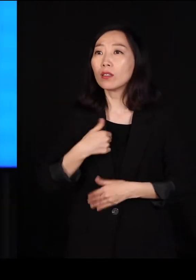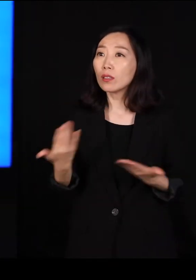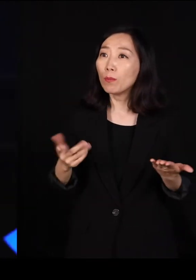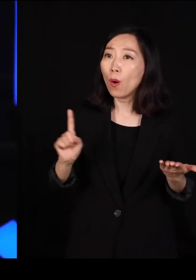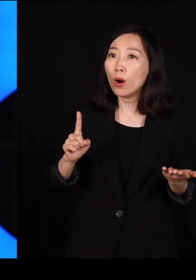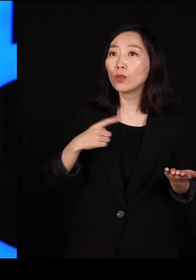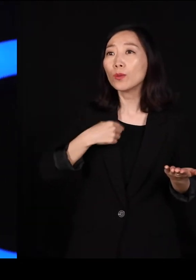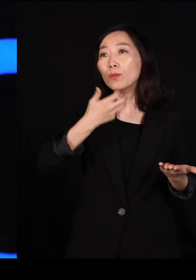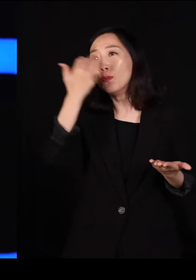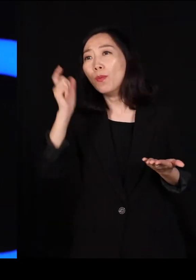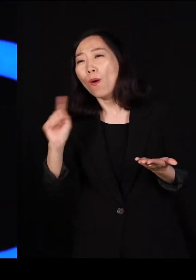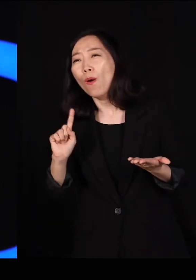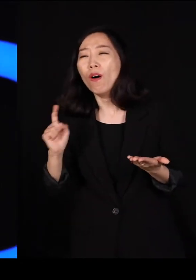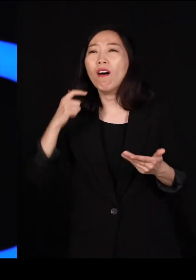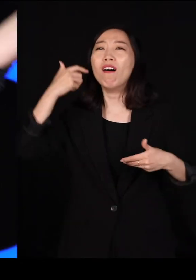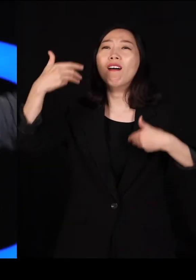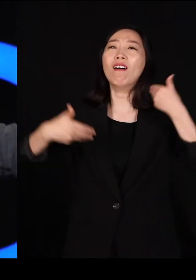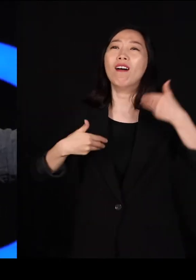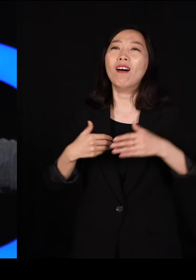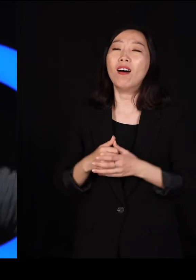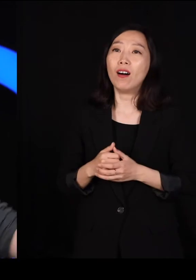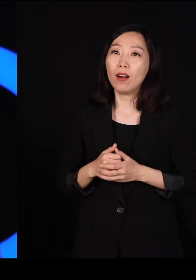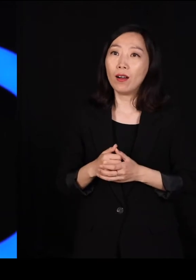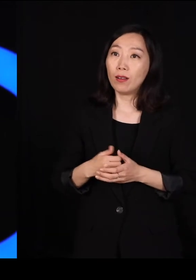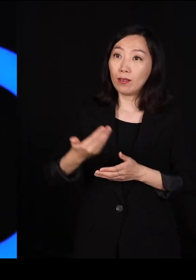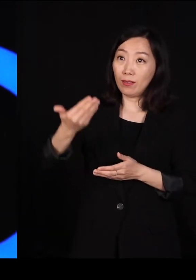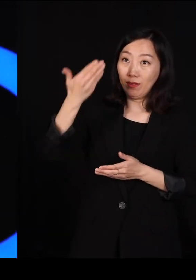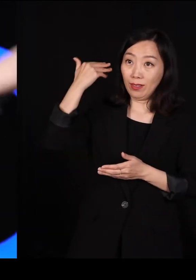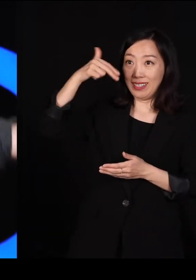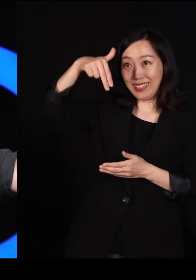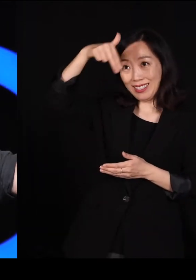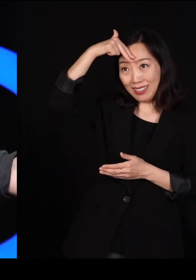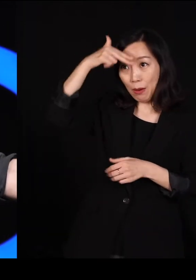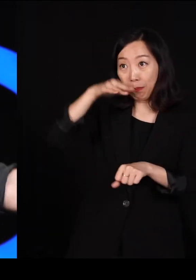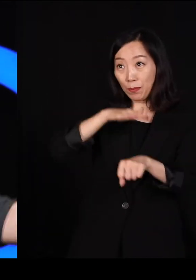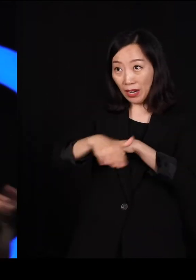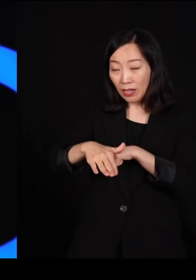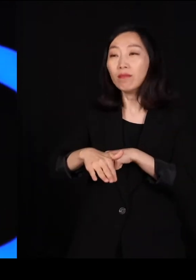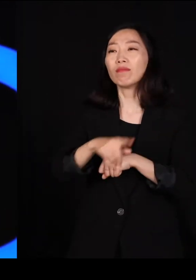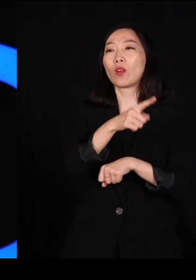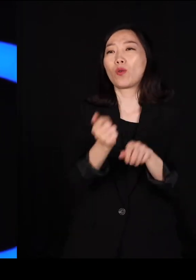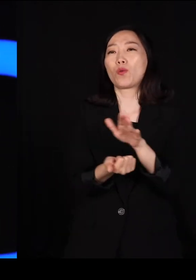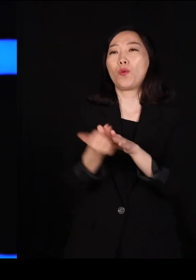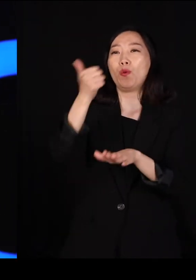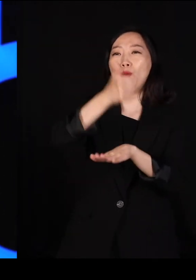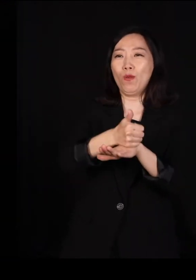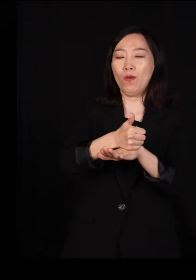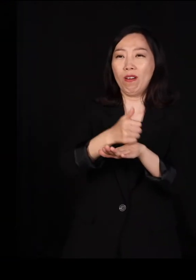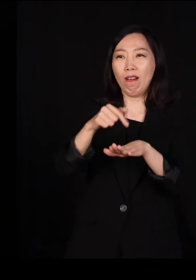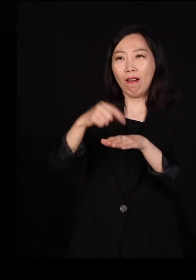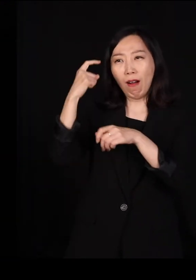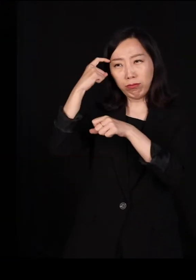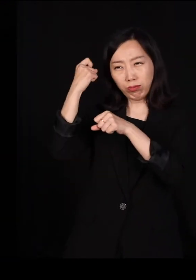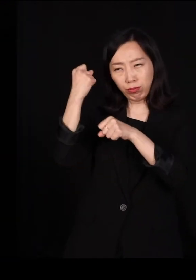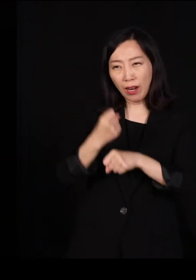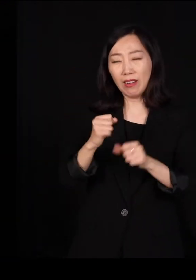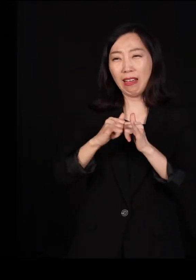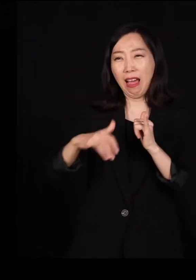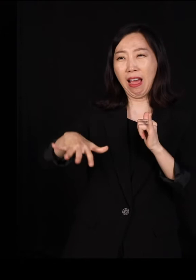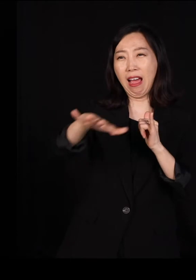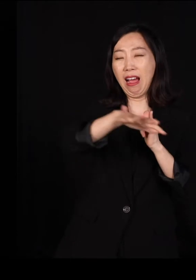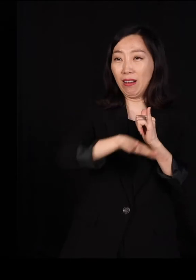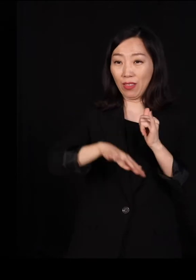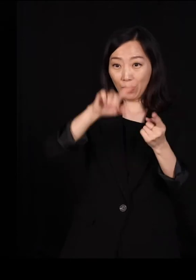질문을 스스로 할 때는 기존 세대들이 기존 방식으로 성공을 했고 박스를 만들어 둔 사람들의 이야기를